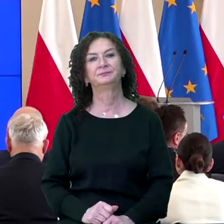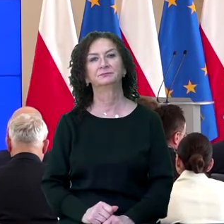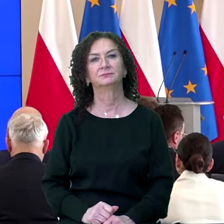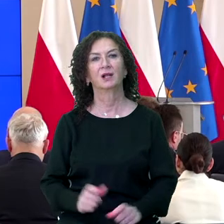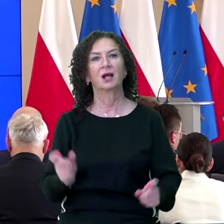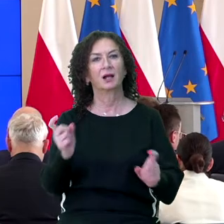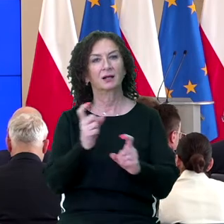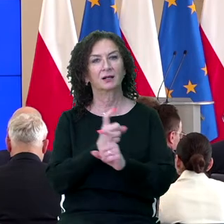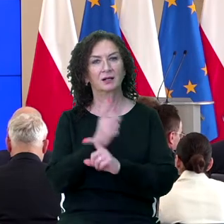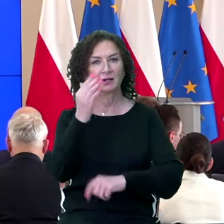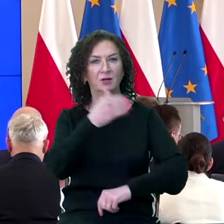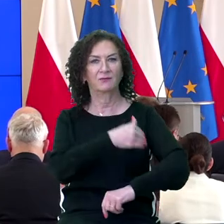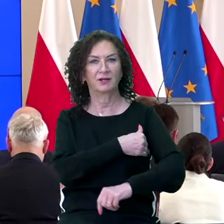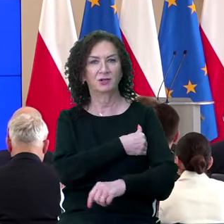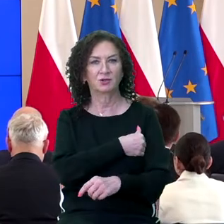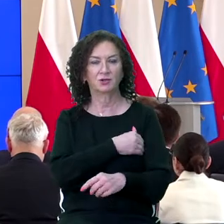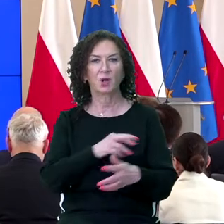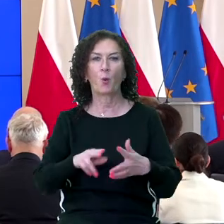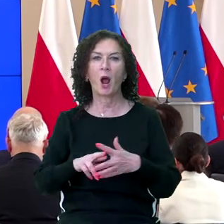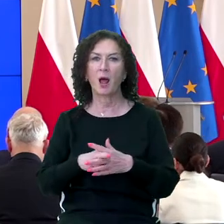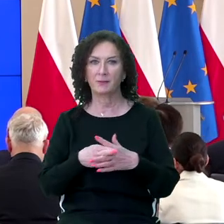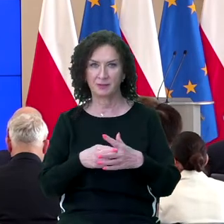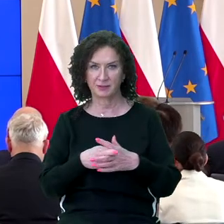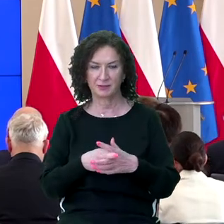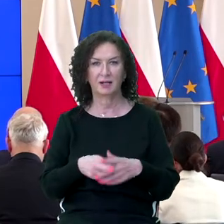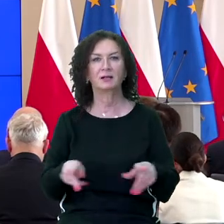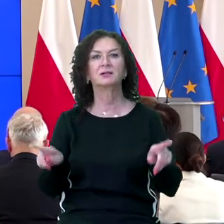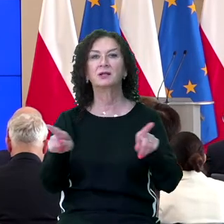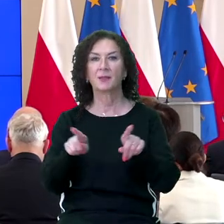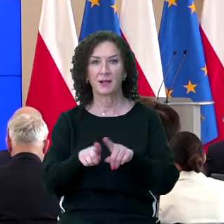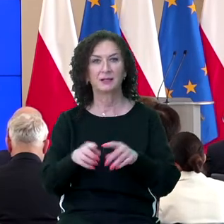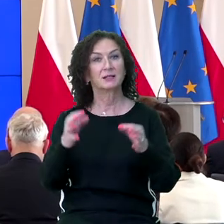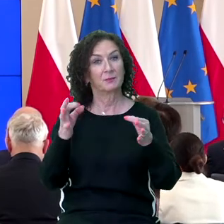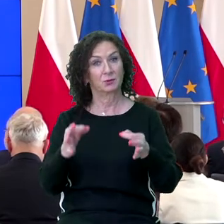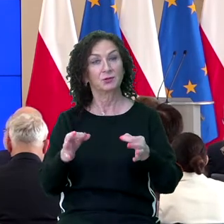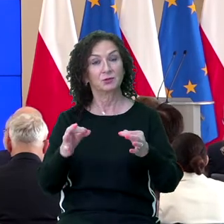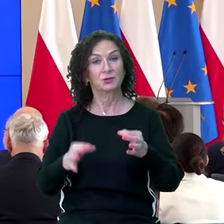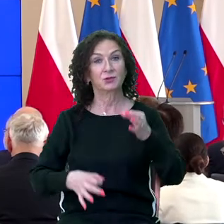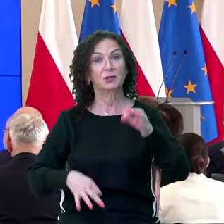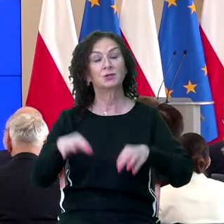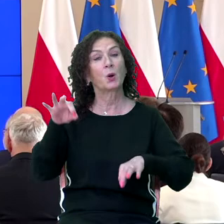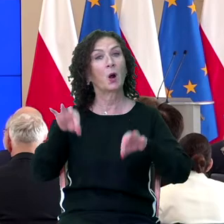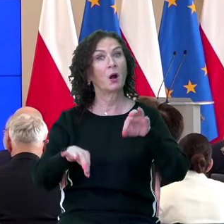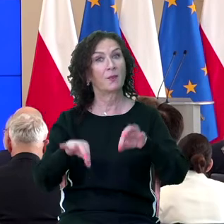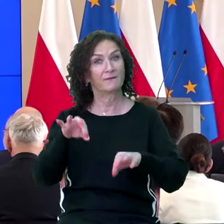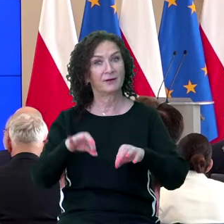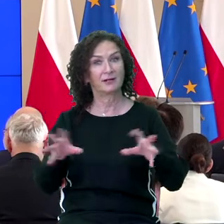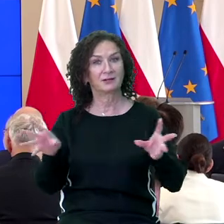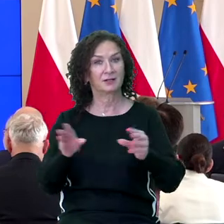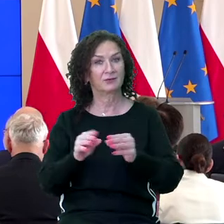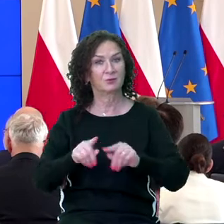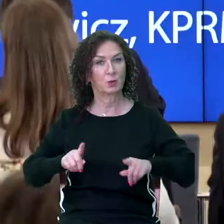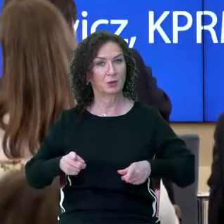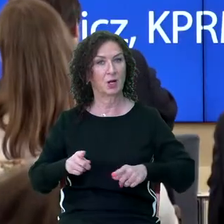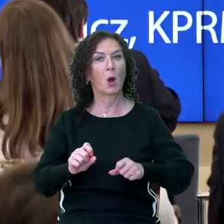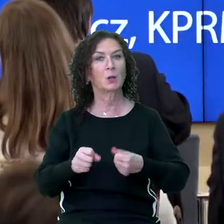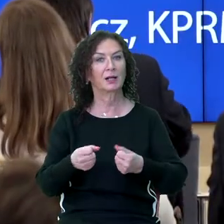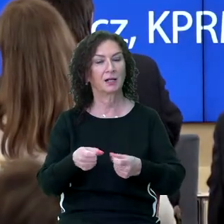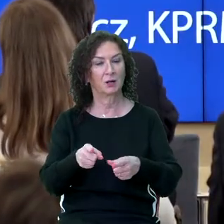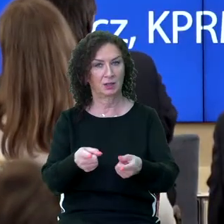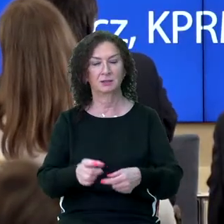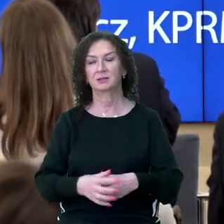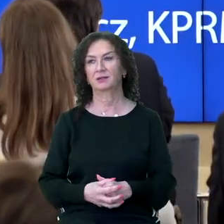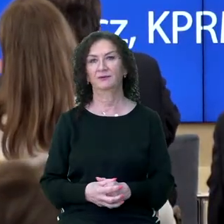2016 roku, współorganizator dzisiejszej konferencji. Ogromne gratulacje i